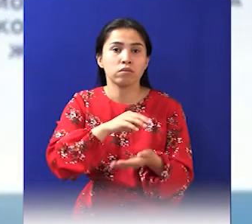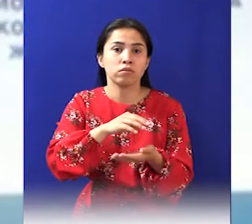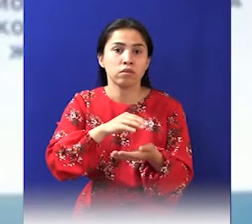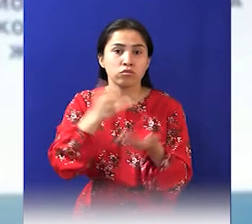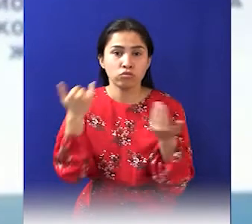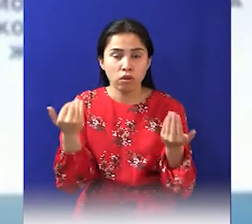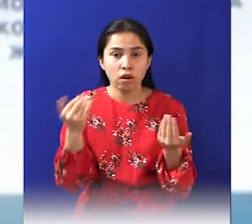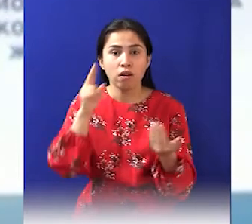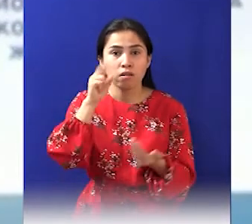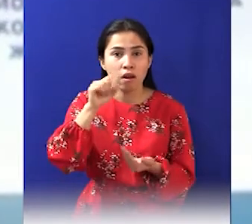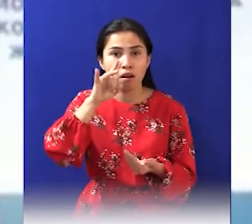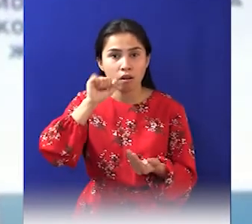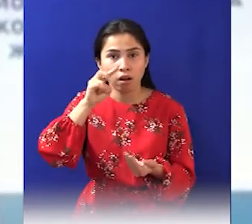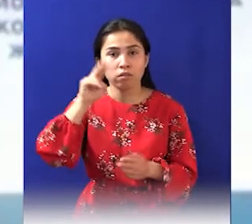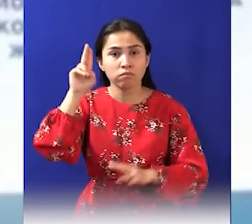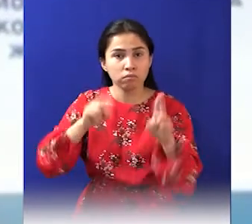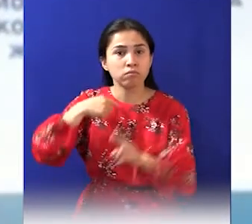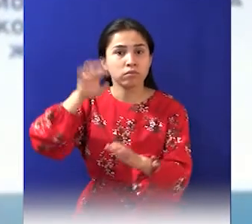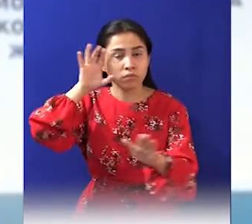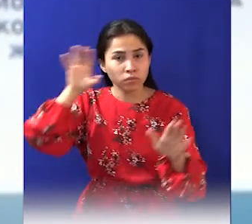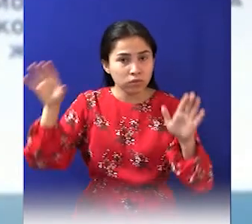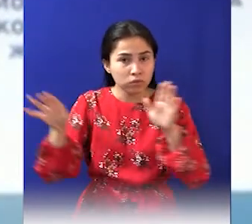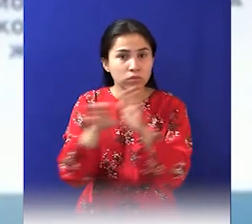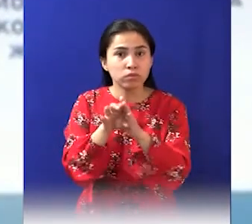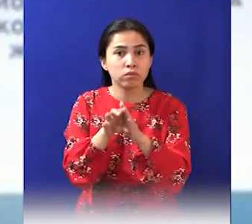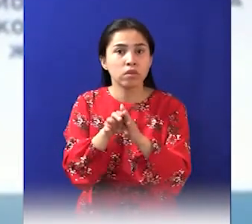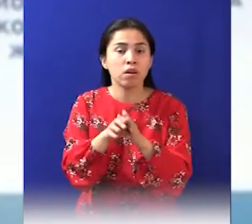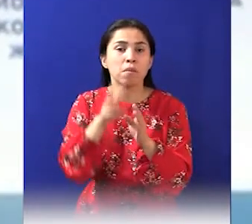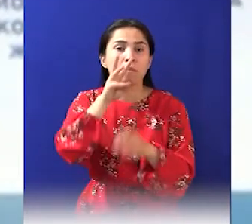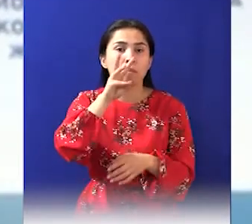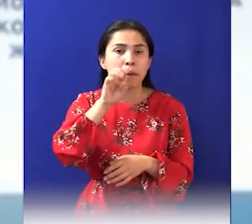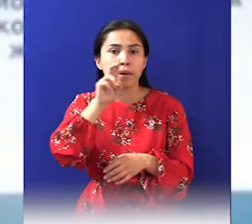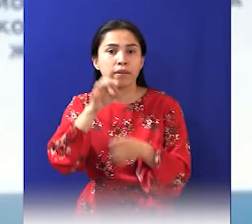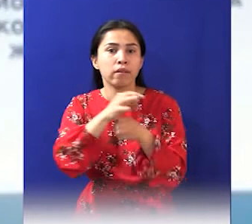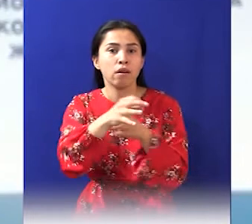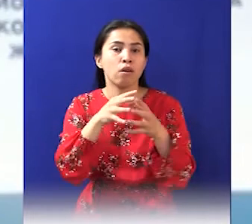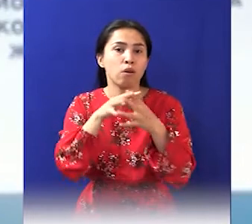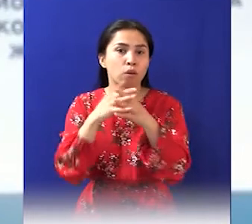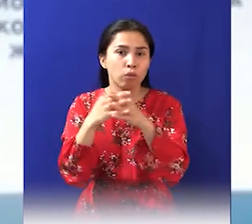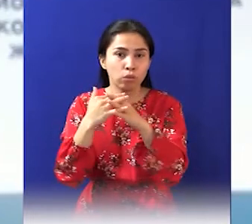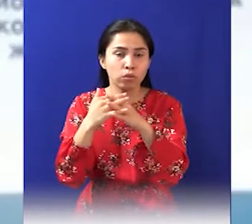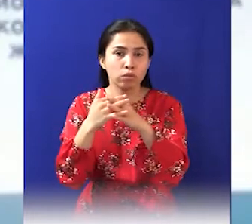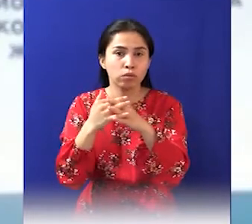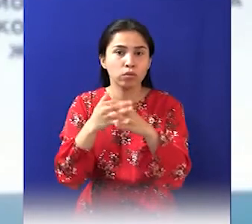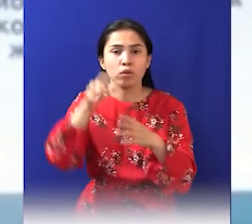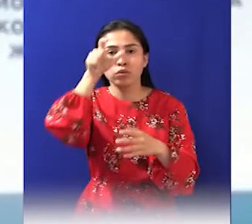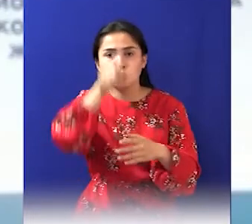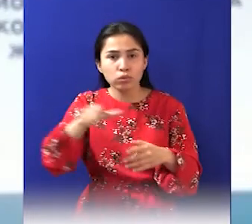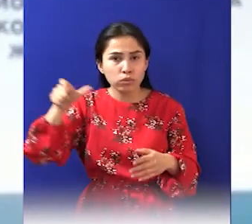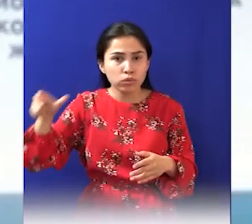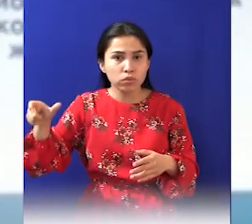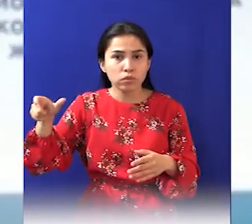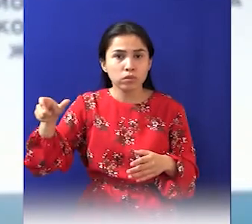керек. Биылғы жылы қадыр түні бас санитардың, дәрігердің шешіміне қарай Қазақстан мұсылмандар